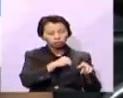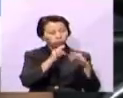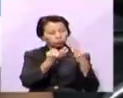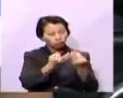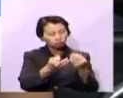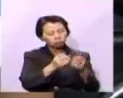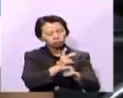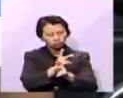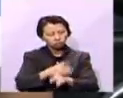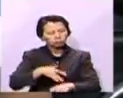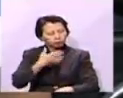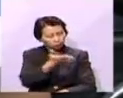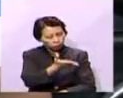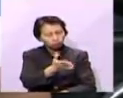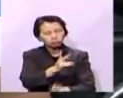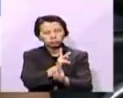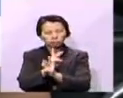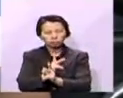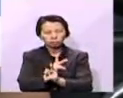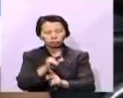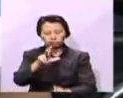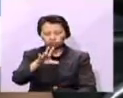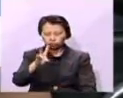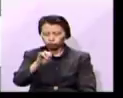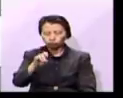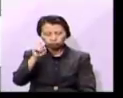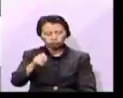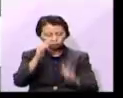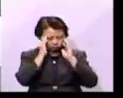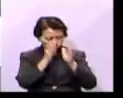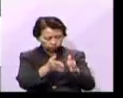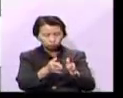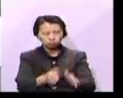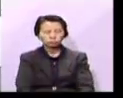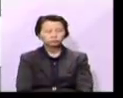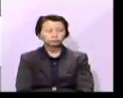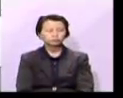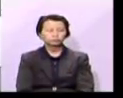mangsa MH370. Kita perlu prihatin.